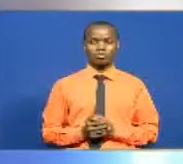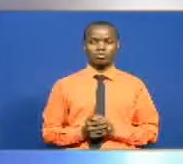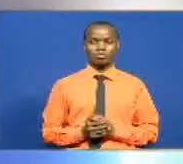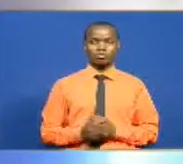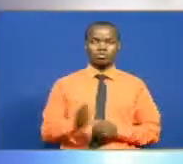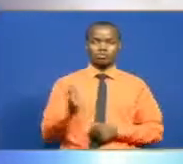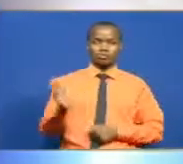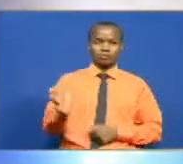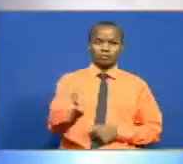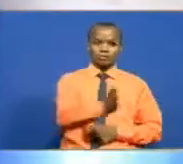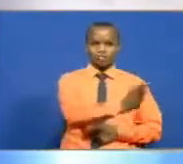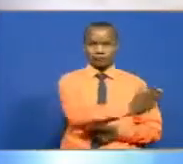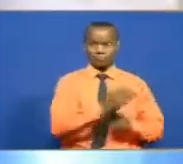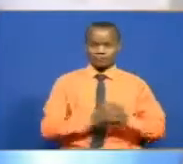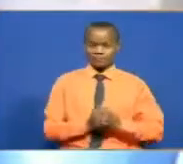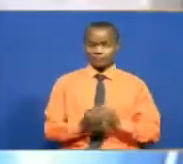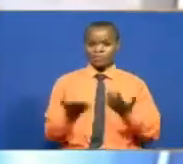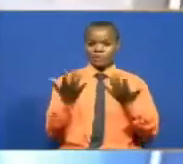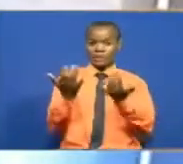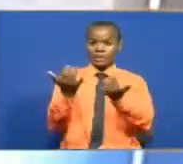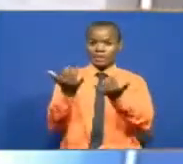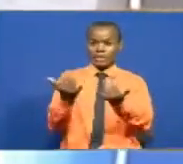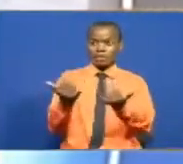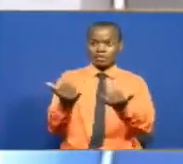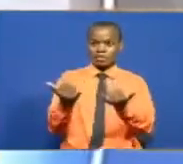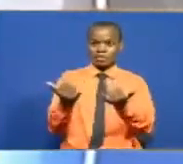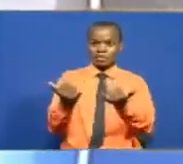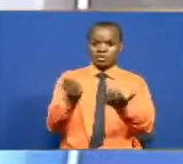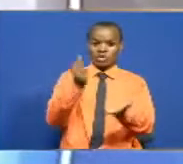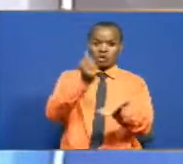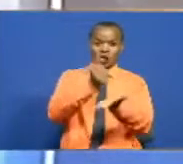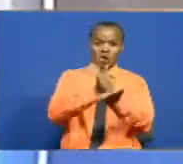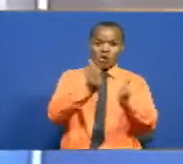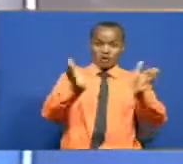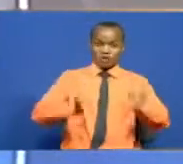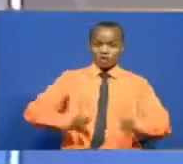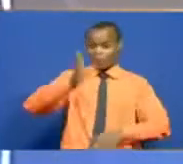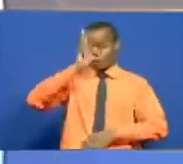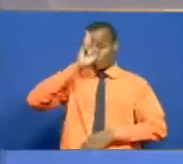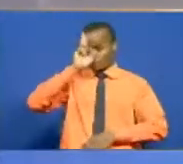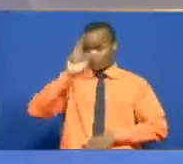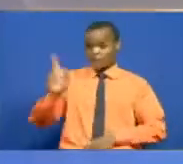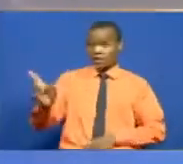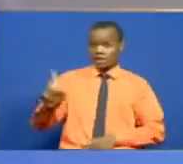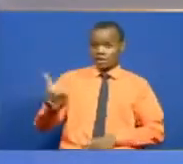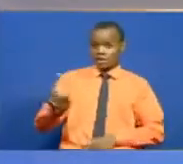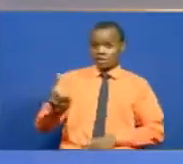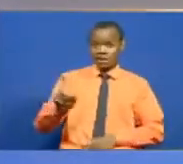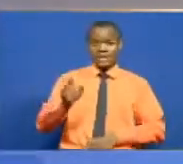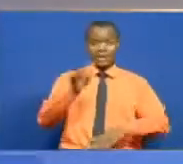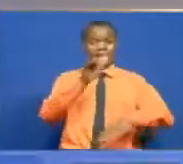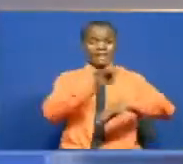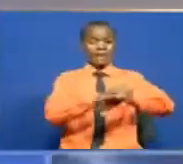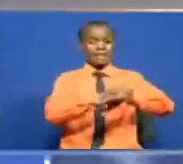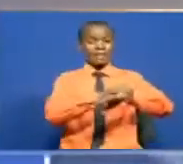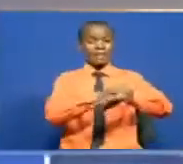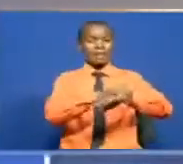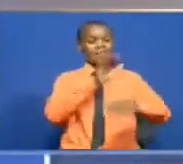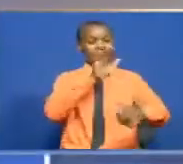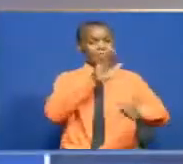Tukiachana na taarifa hiyo, tuangazie taarifa ya maafisa wa polisi hapa jijini Nairobi ambao wamepata mali ya thamani